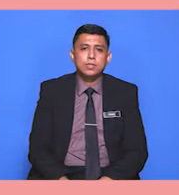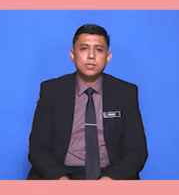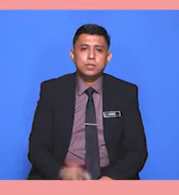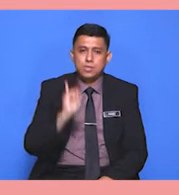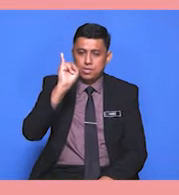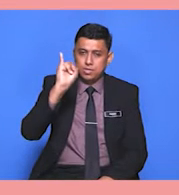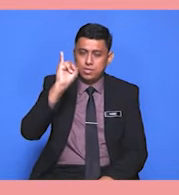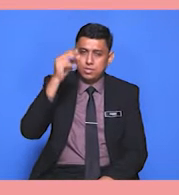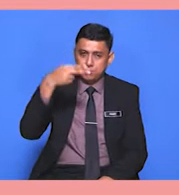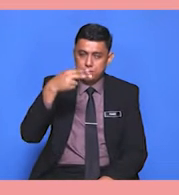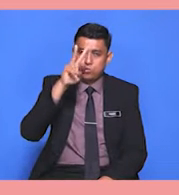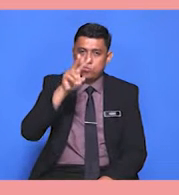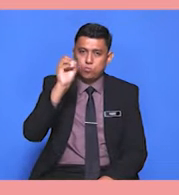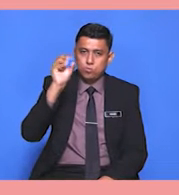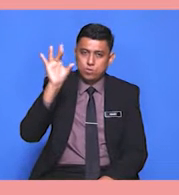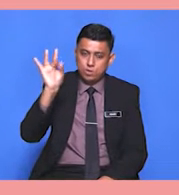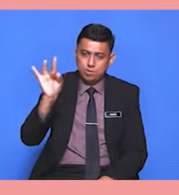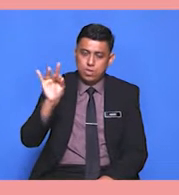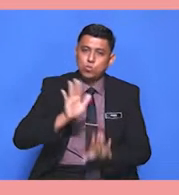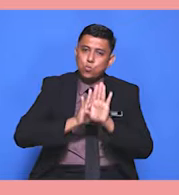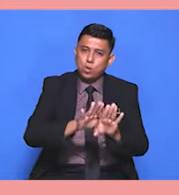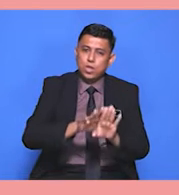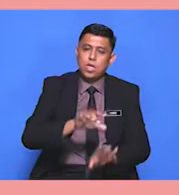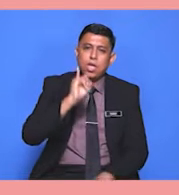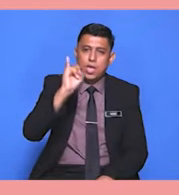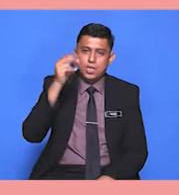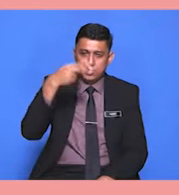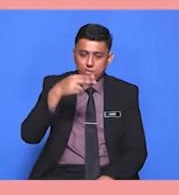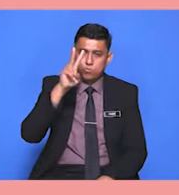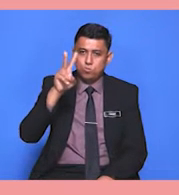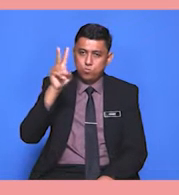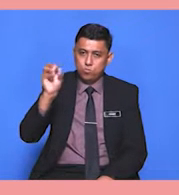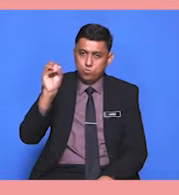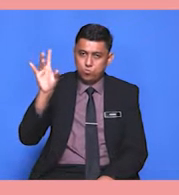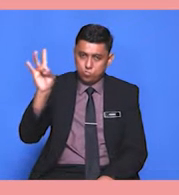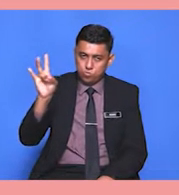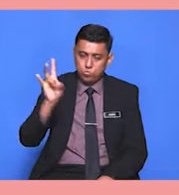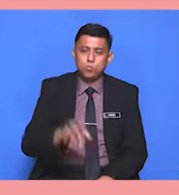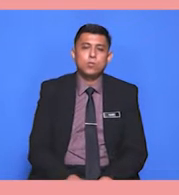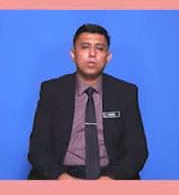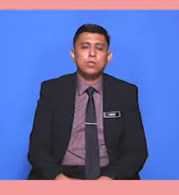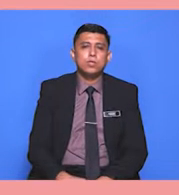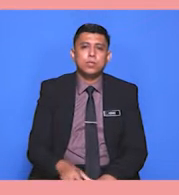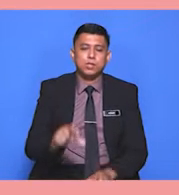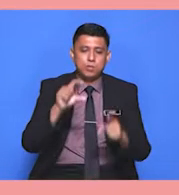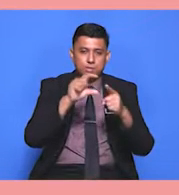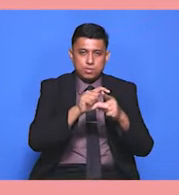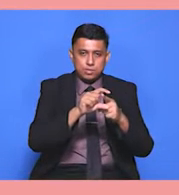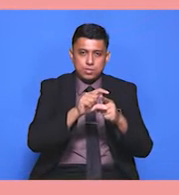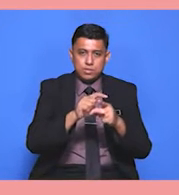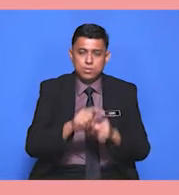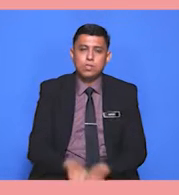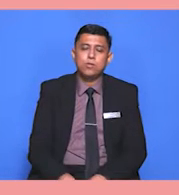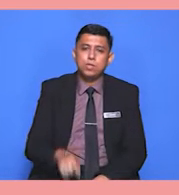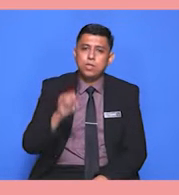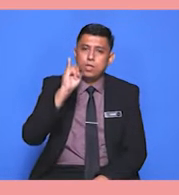indeks harga tahun 2008 tolak indeks harga tahun 2007 dibahagi dengan indeks